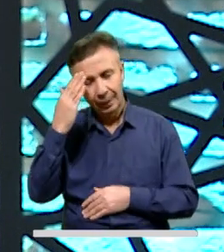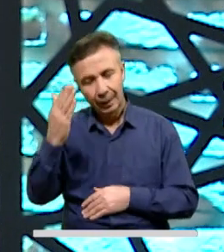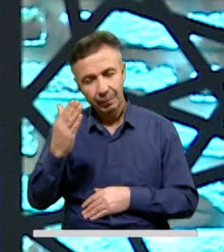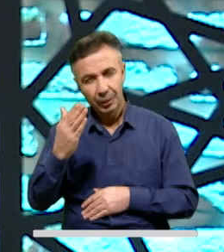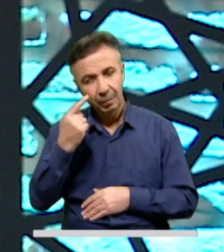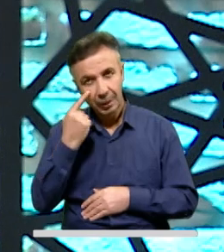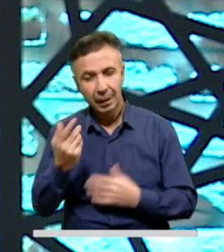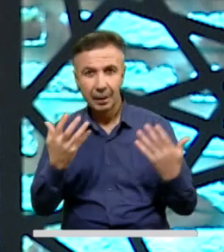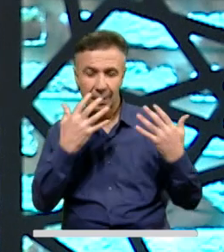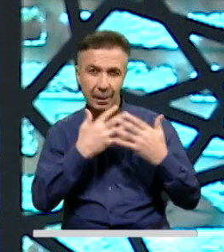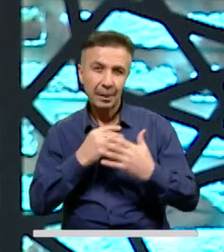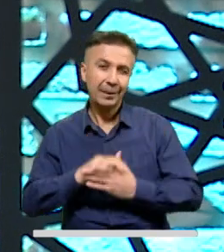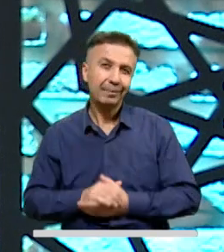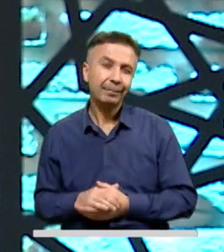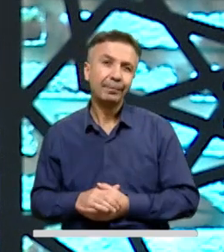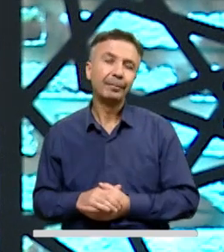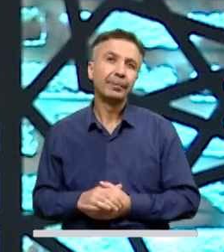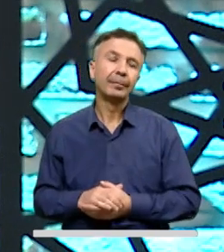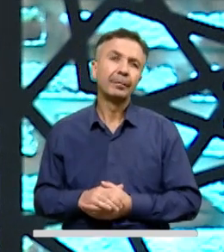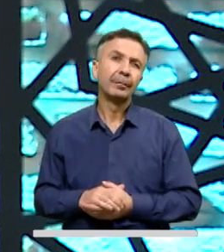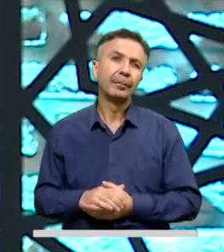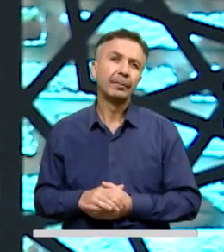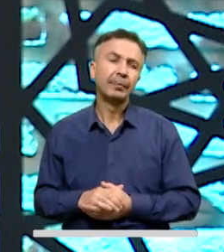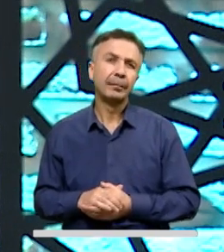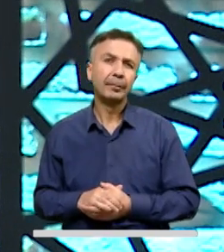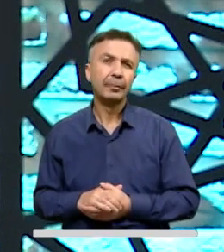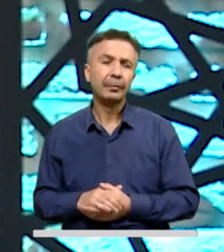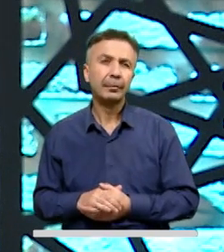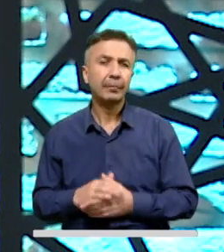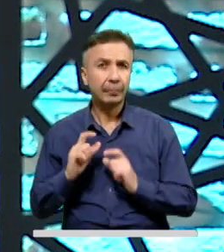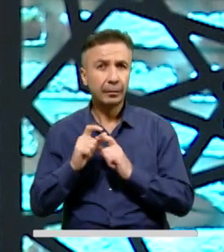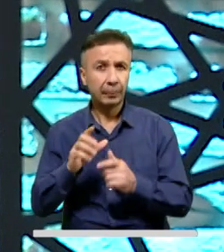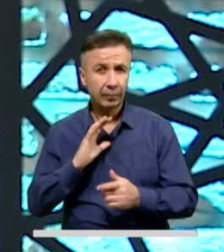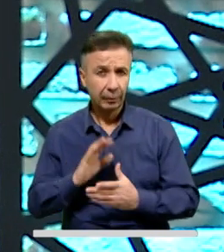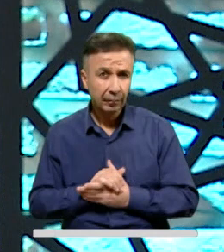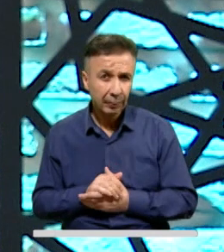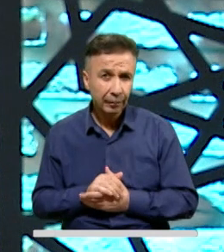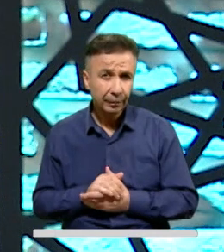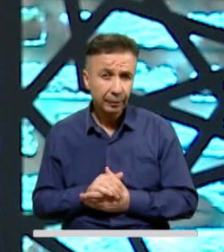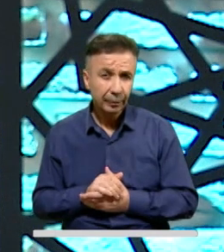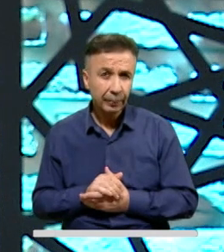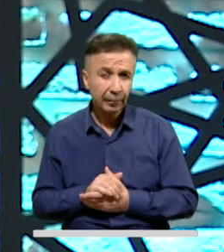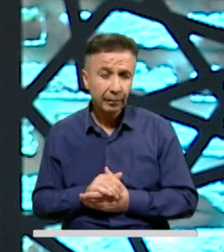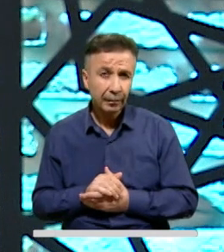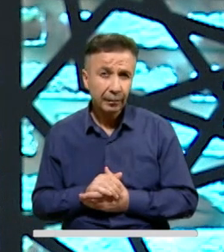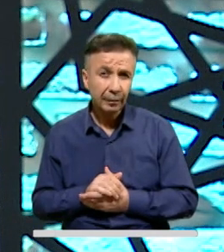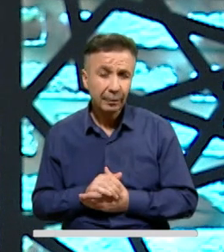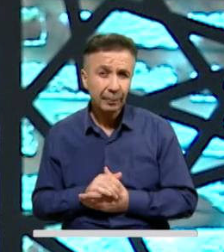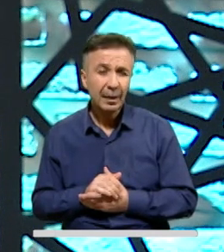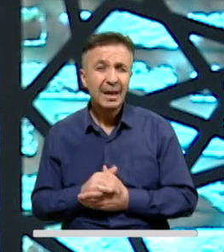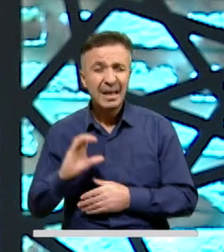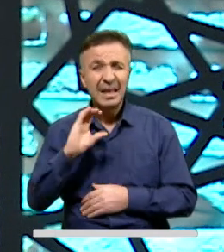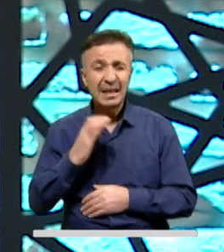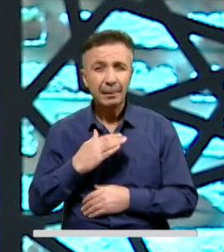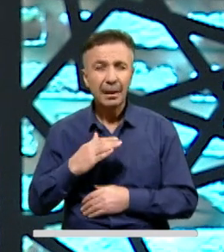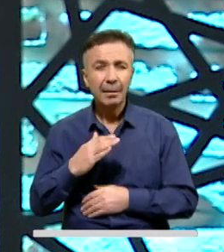hayırlı akşamlar. Ve aleyküm selam, hayırlı akşamlar. Hocam benim sorum şu, şimdi İslam hukukuna göre miras konusunda